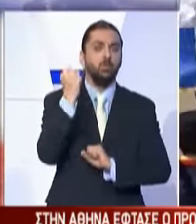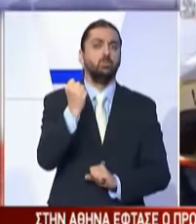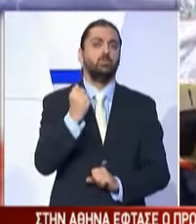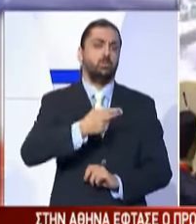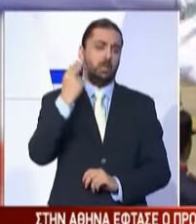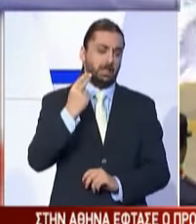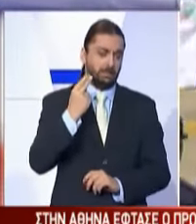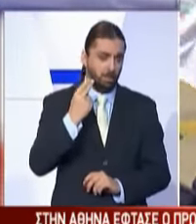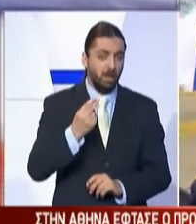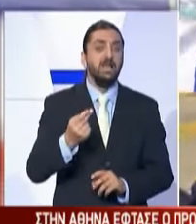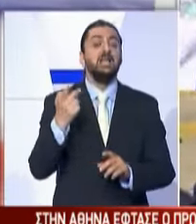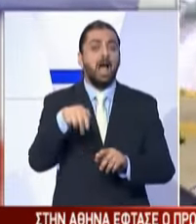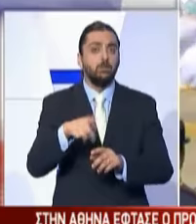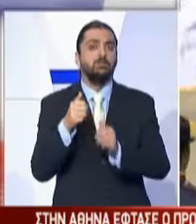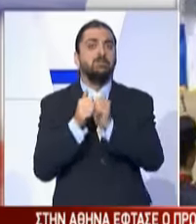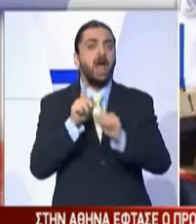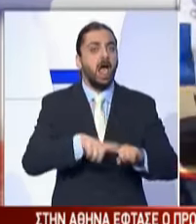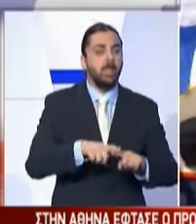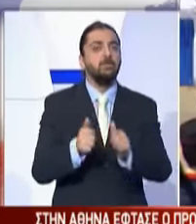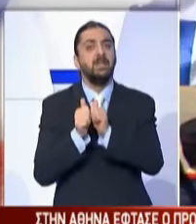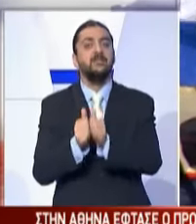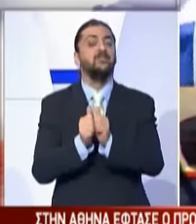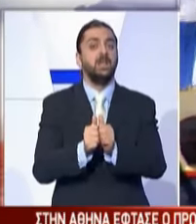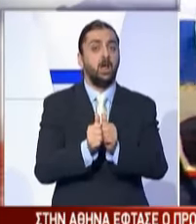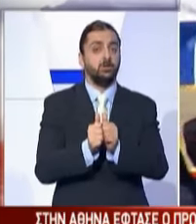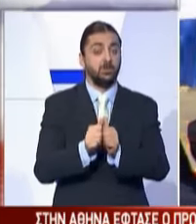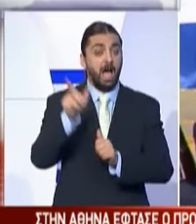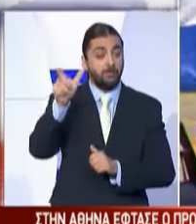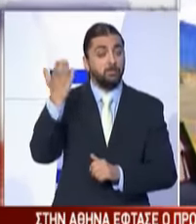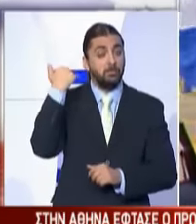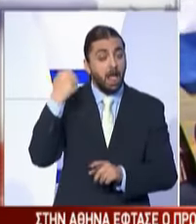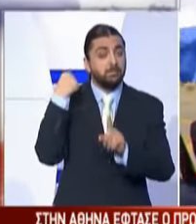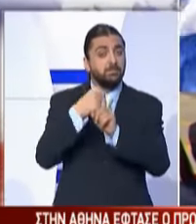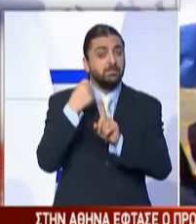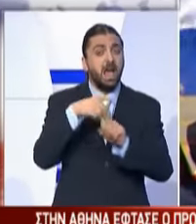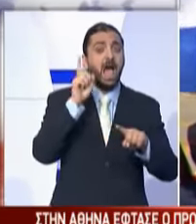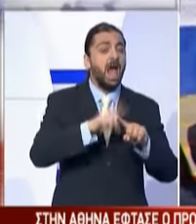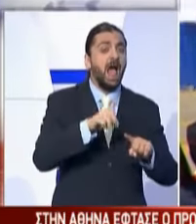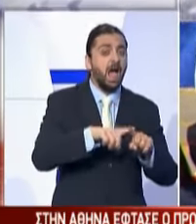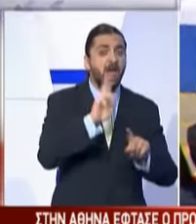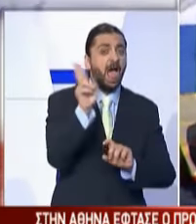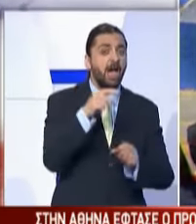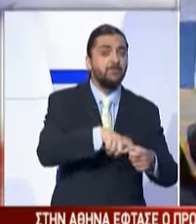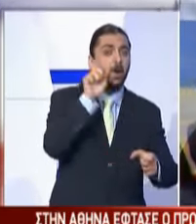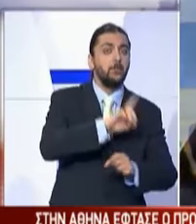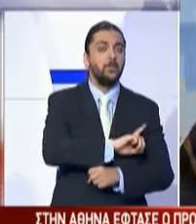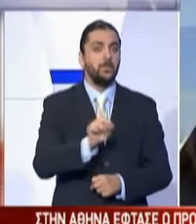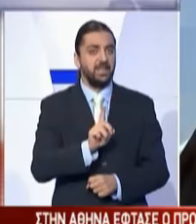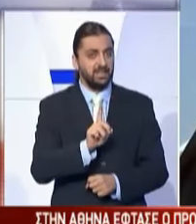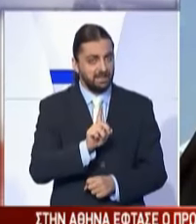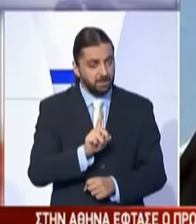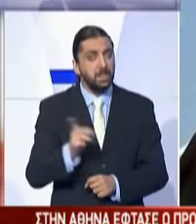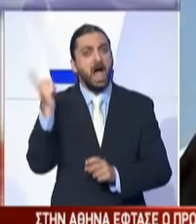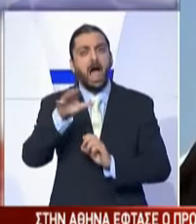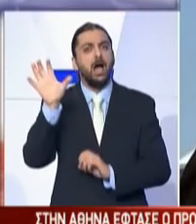βεβαίως αποτελεί ένα φίλο της Ελλάδας. Είχε στηρίξει την παραμονή της Ελλάδας στο ευρώ το τελευταίο διάστημα, όταν σε άλλες